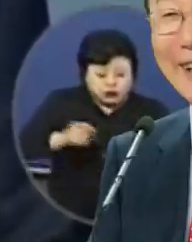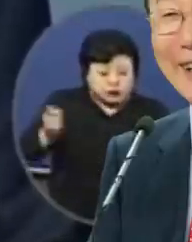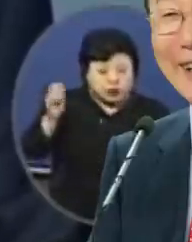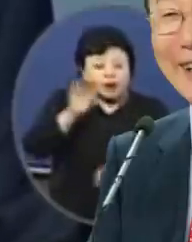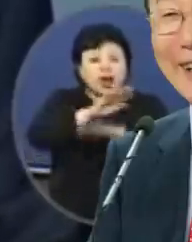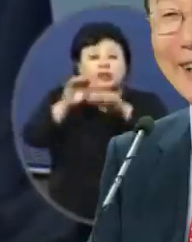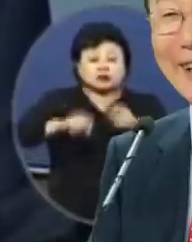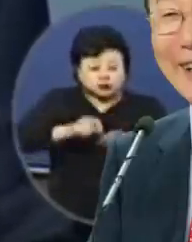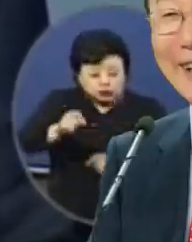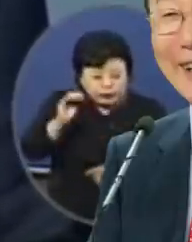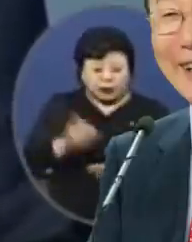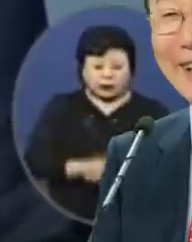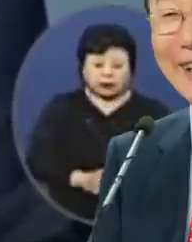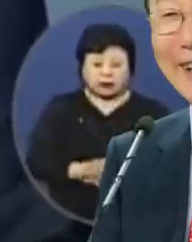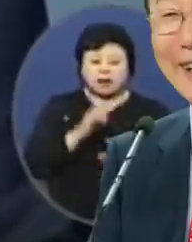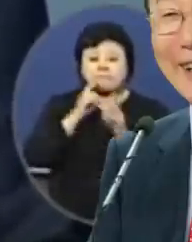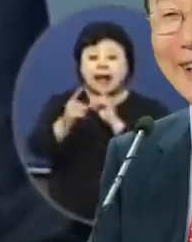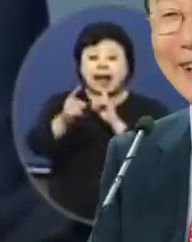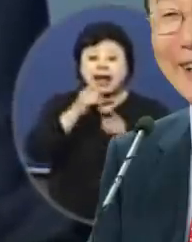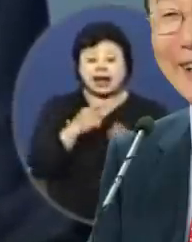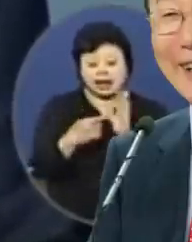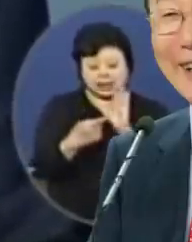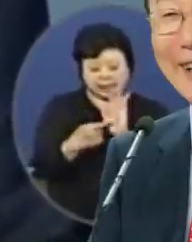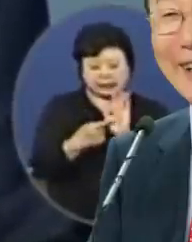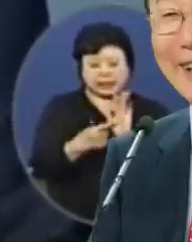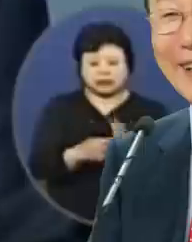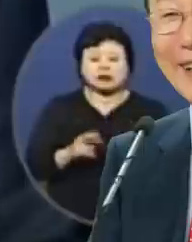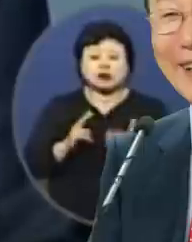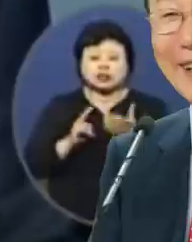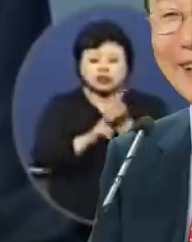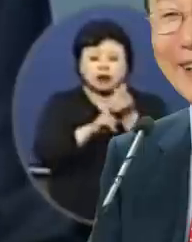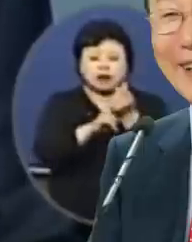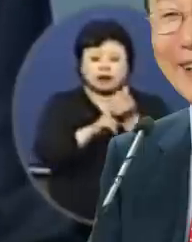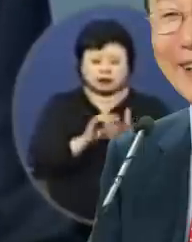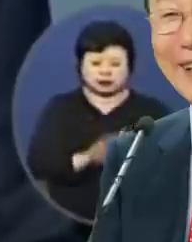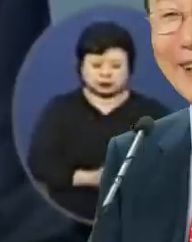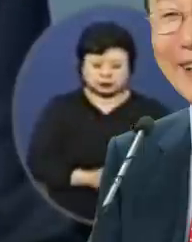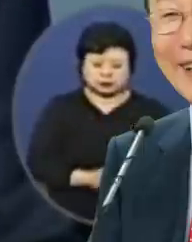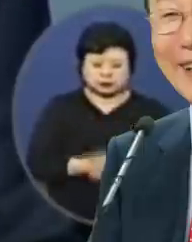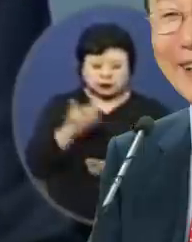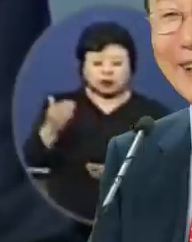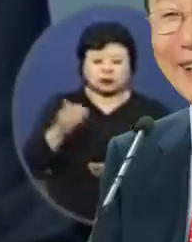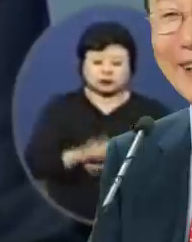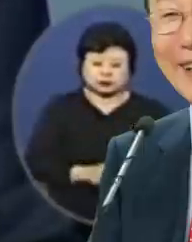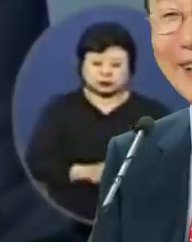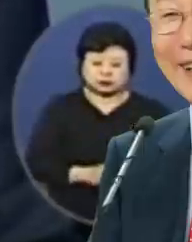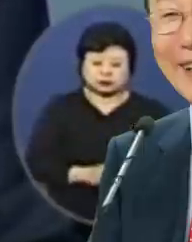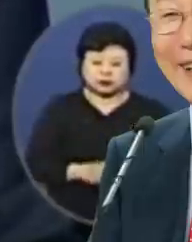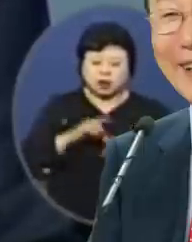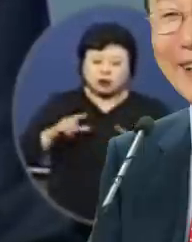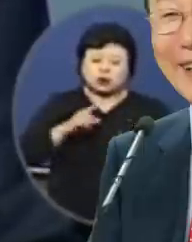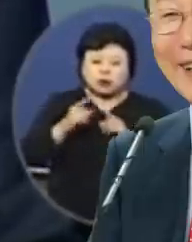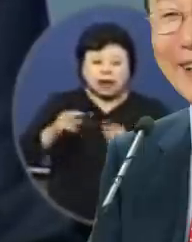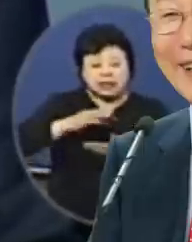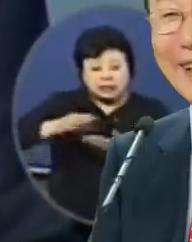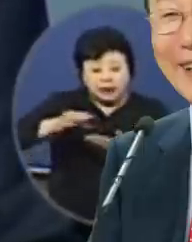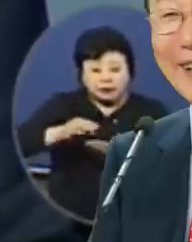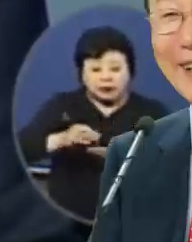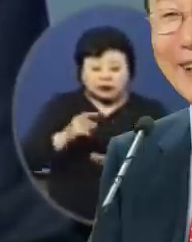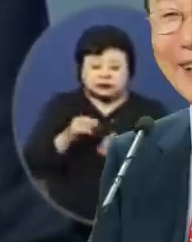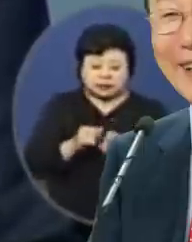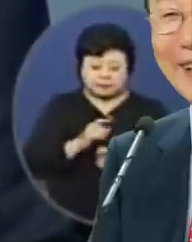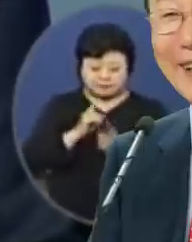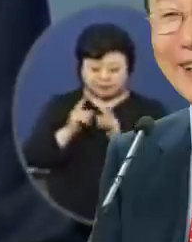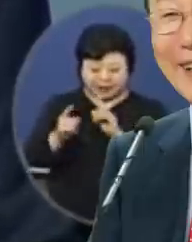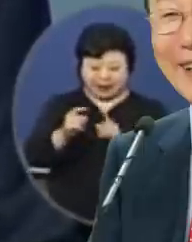하늘에서 풀린다는 것은 말이 나타내는 큰 기적인 것입니다. 여러분, 우리가 평범하게 말하지만 어떠한 사람은